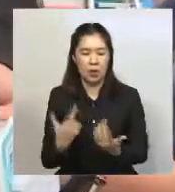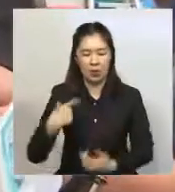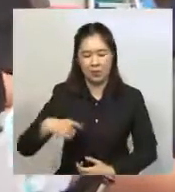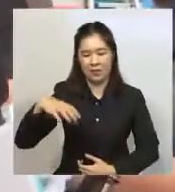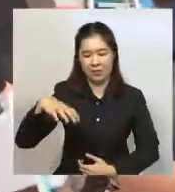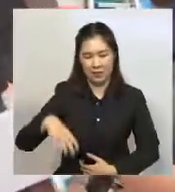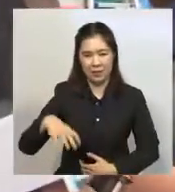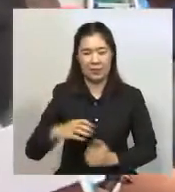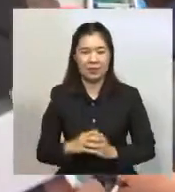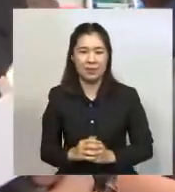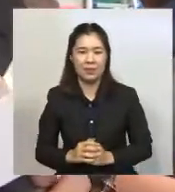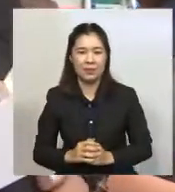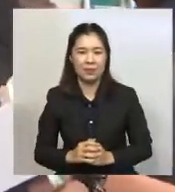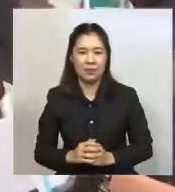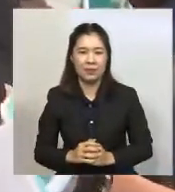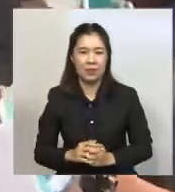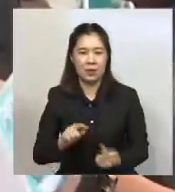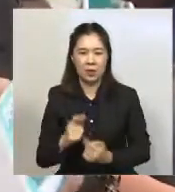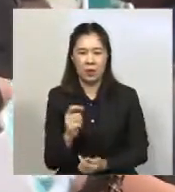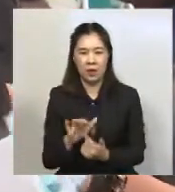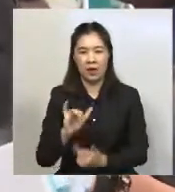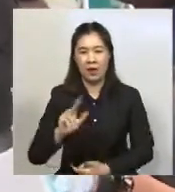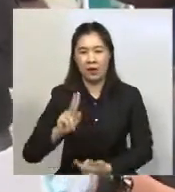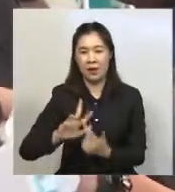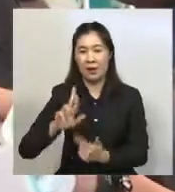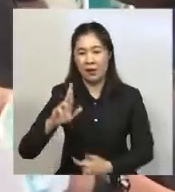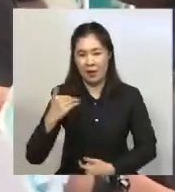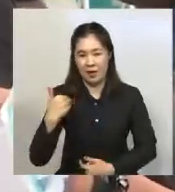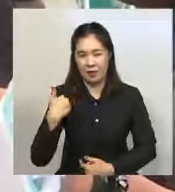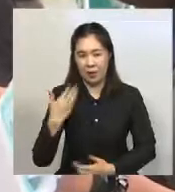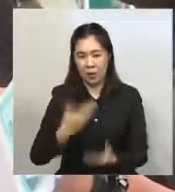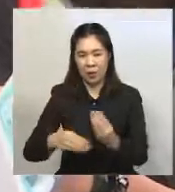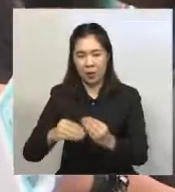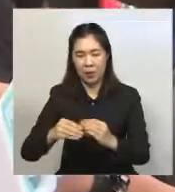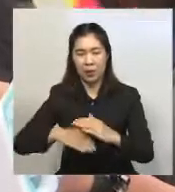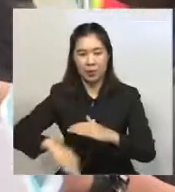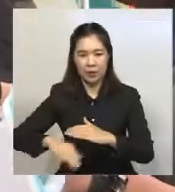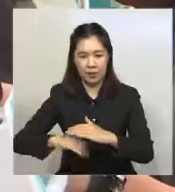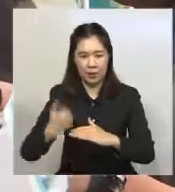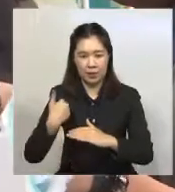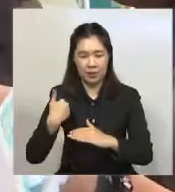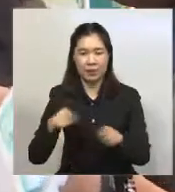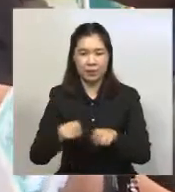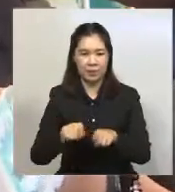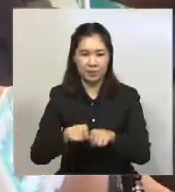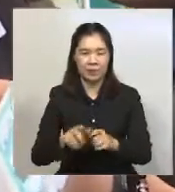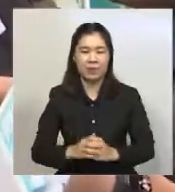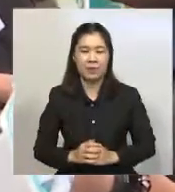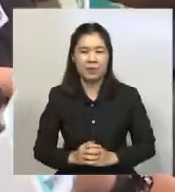าลขณะที่อัยการสูงสุดในฐานะโจทก์ได้ขออุทธรณ์เพิ่มโทษจำเลยบางรายเช่นกันค่ะ